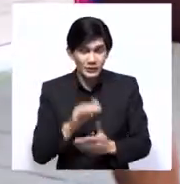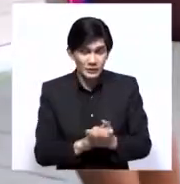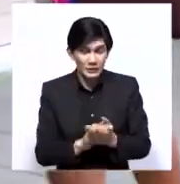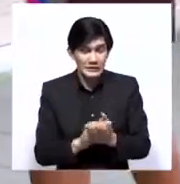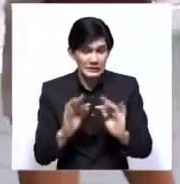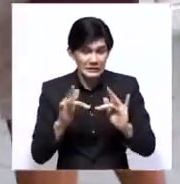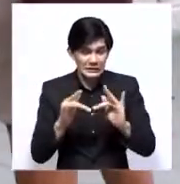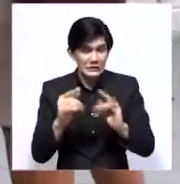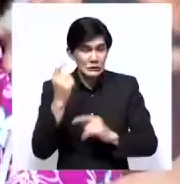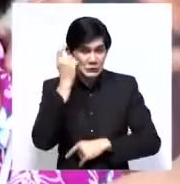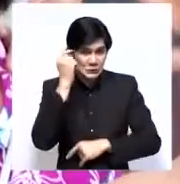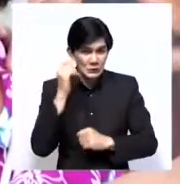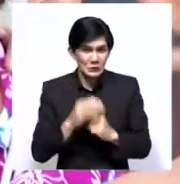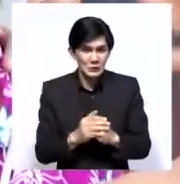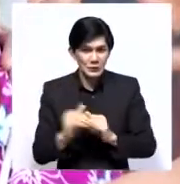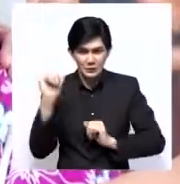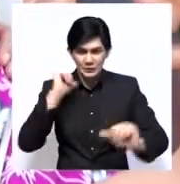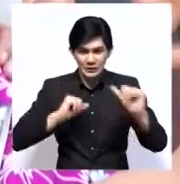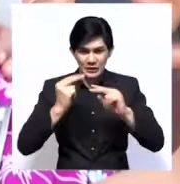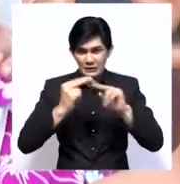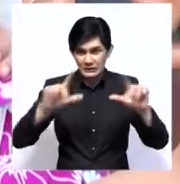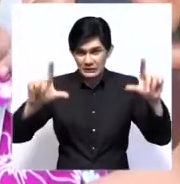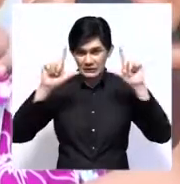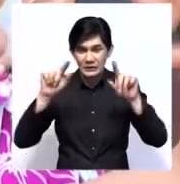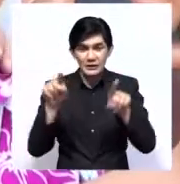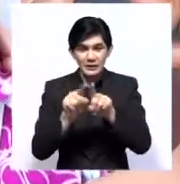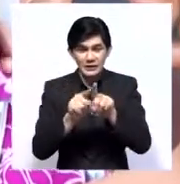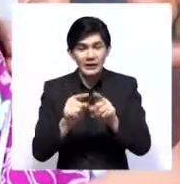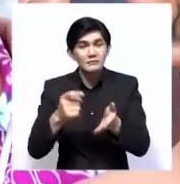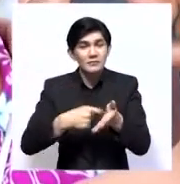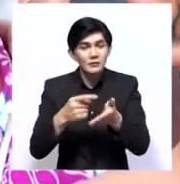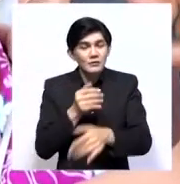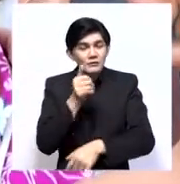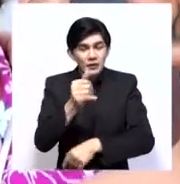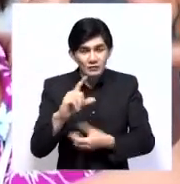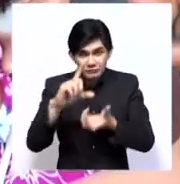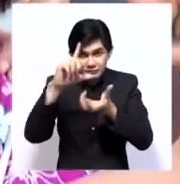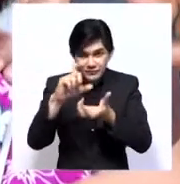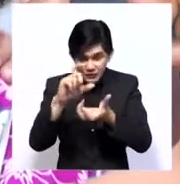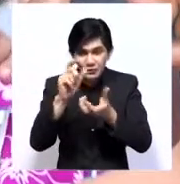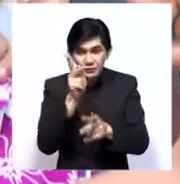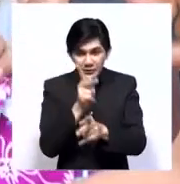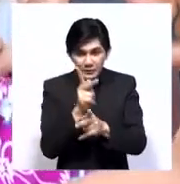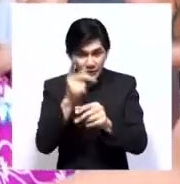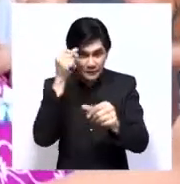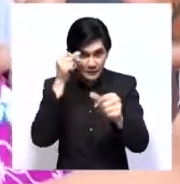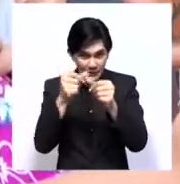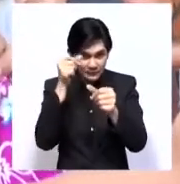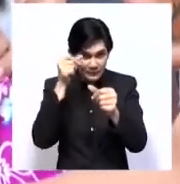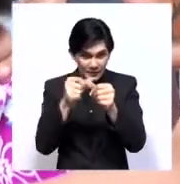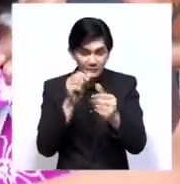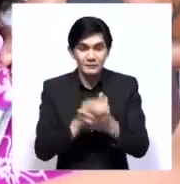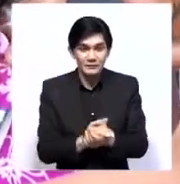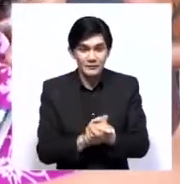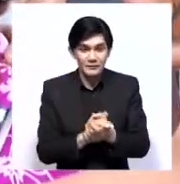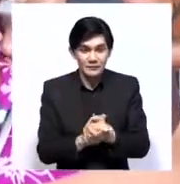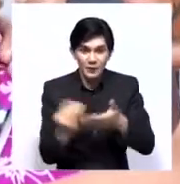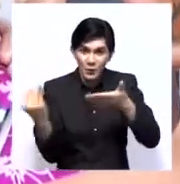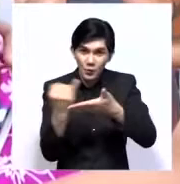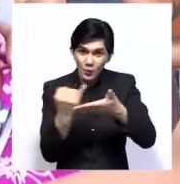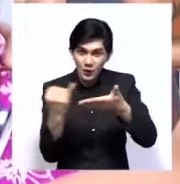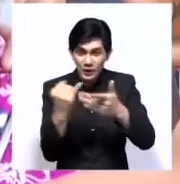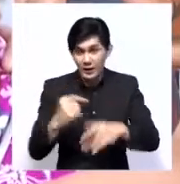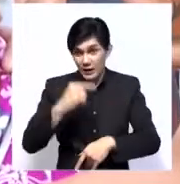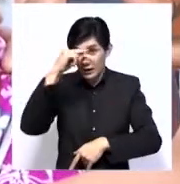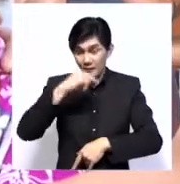ากสื่อโซเชียลมีเดียและเป็นกระแสละครดังก็เป็นอีกเหตุผลหนึ่งทำให้เดินทางมาถ่ายรูปเก็บไว้เป็นความทรงจำซึ่งการนำเอาศิลป